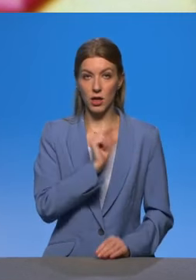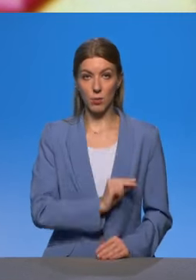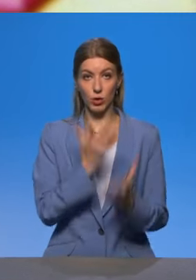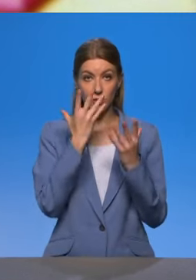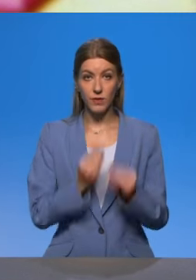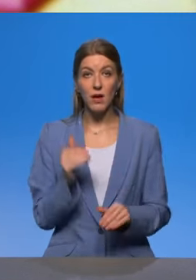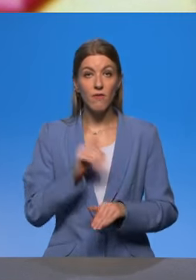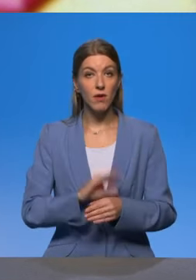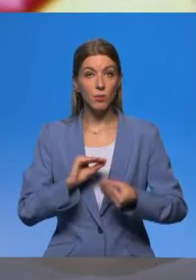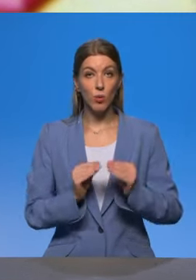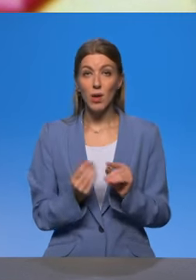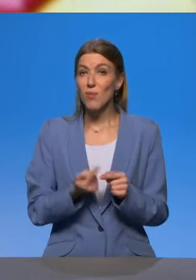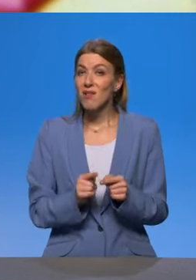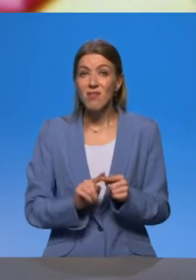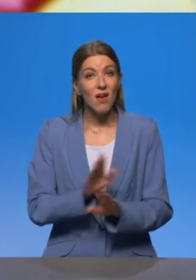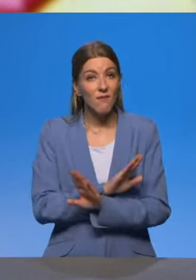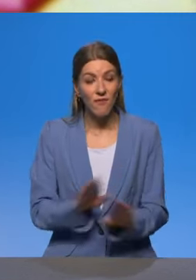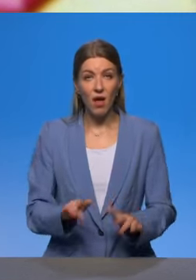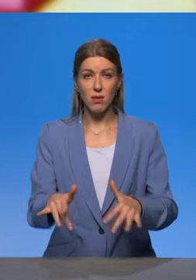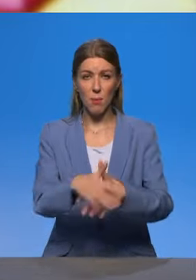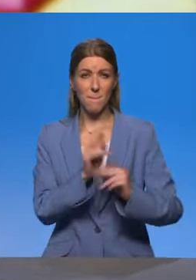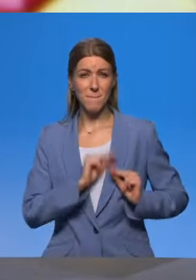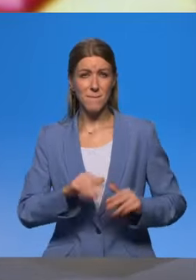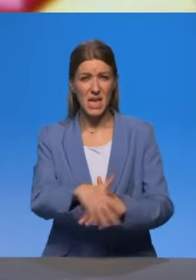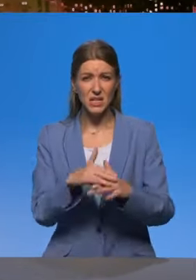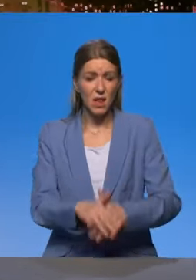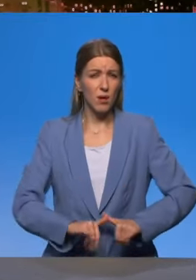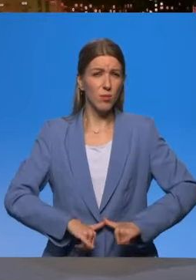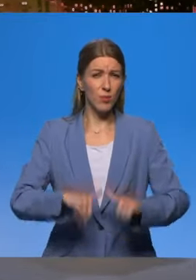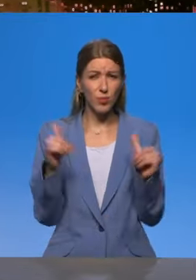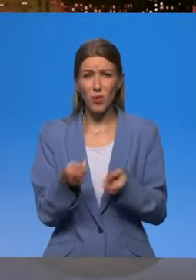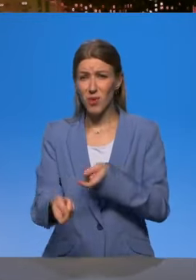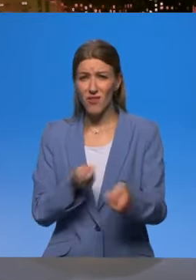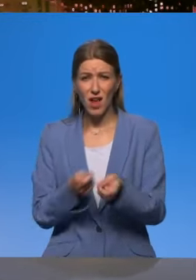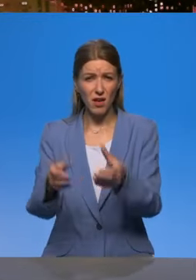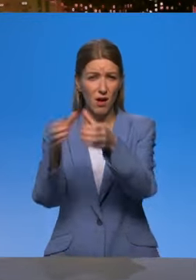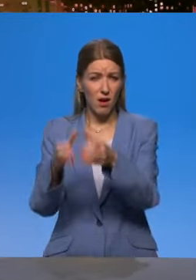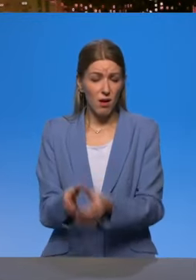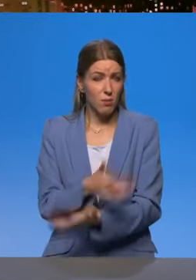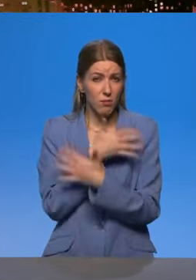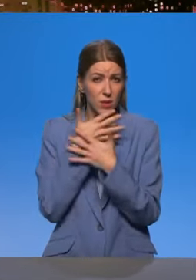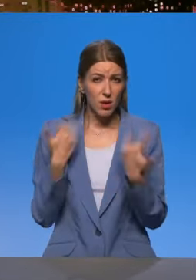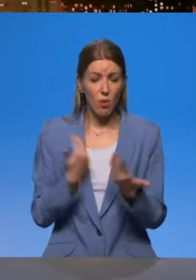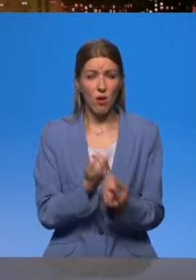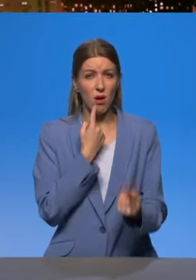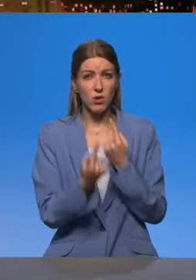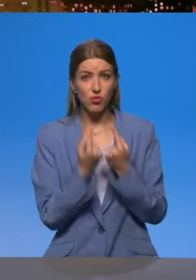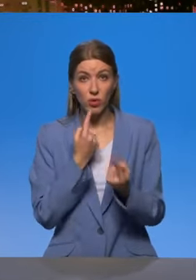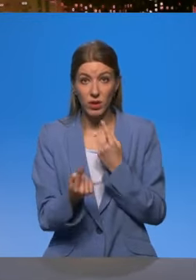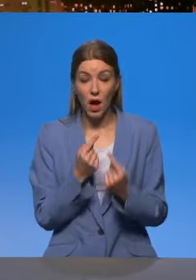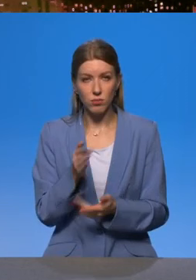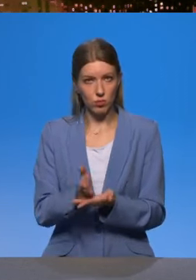она проблема в том, что персонал раздут. Много управленческих звеньев, да, как консультант там, с многолетним стажем именно